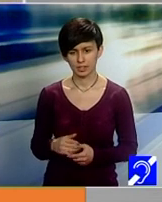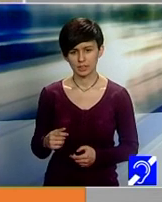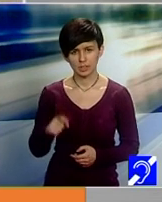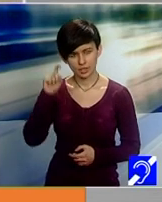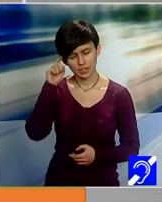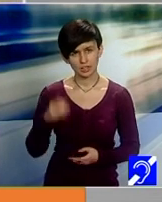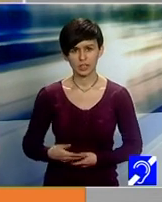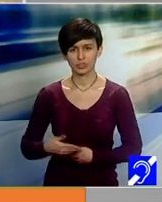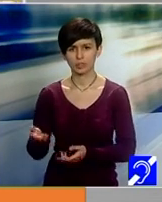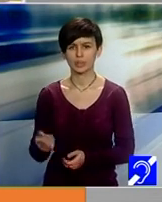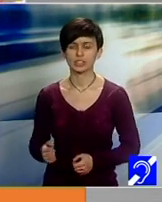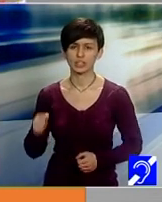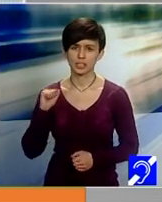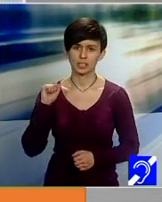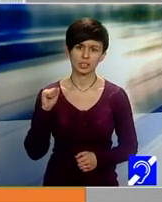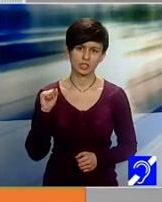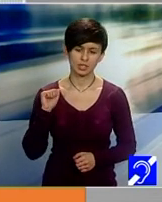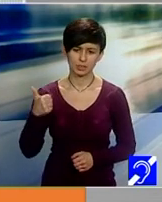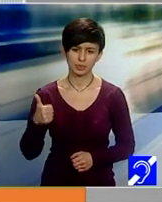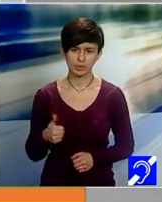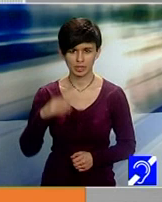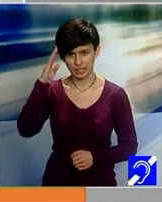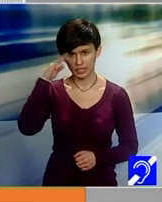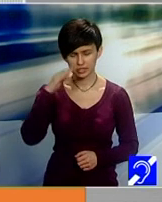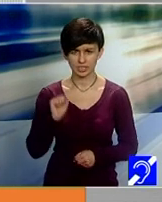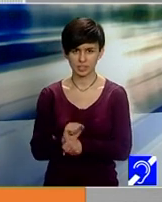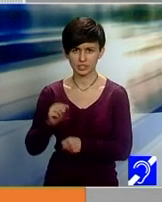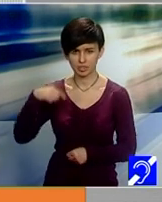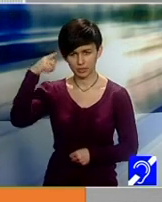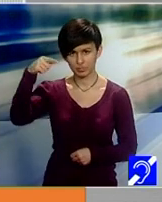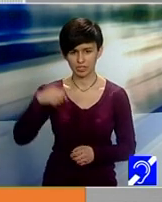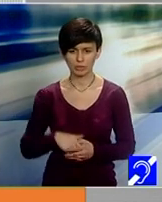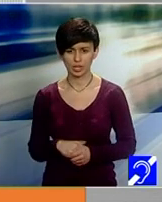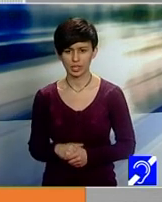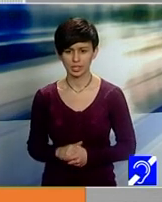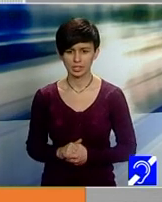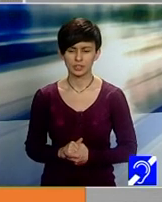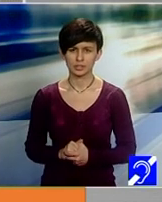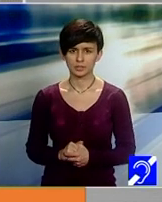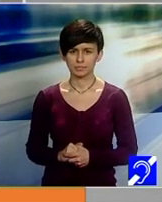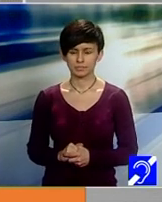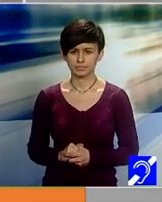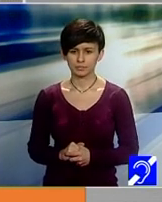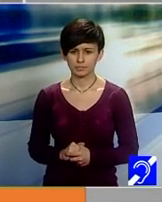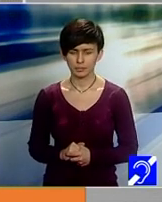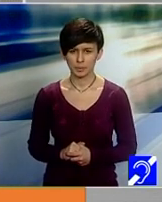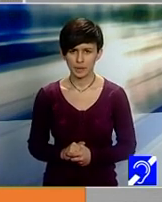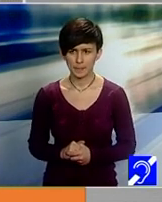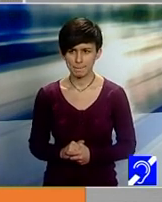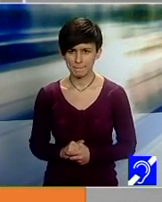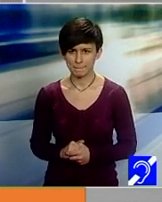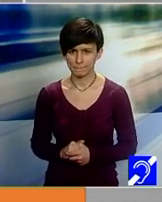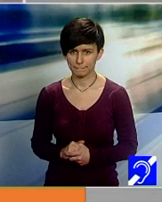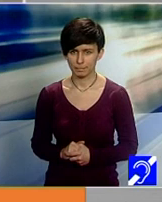în primele zile de săptămâna viitoare sau în cel mai scurt timp un plan, un ordin de ministru care să stopeze la ora actuală